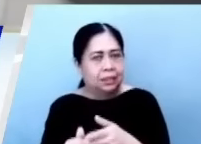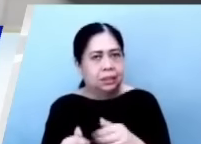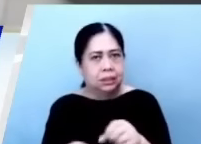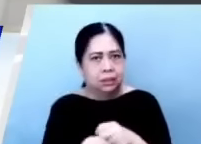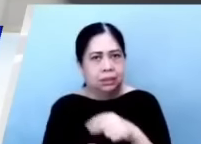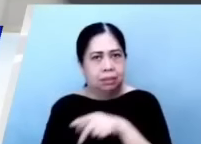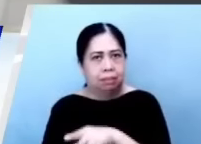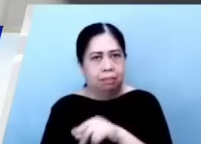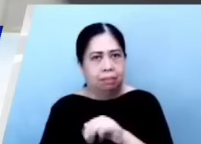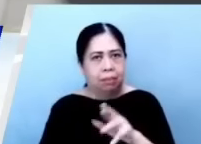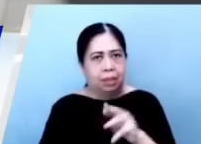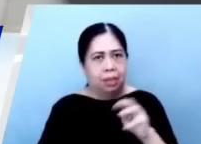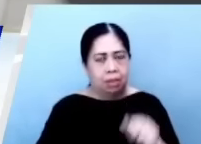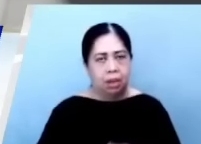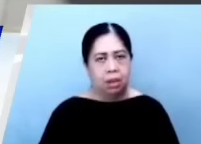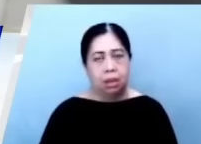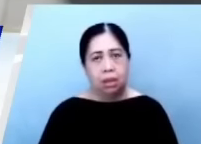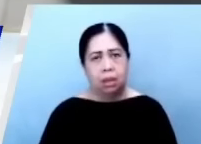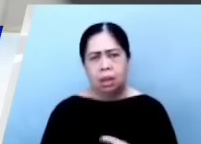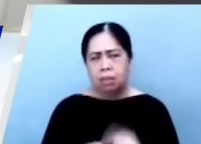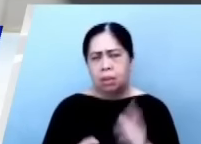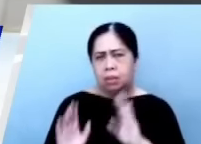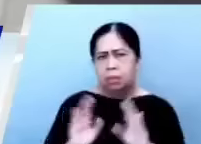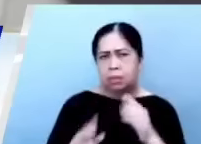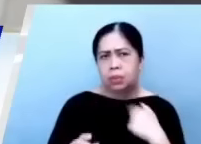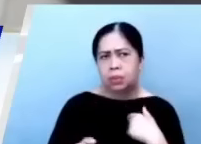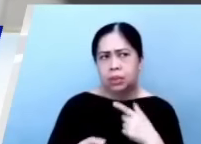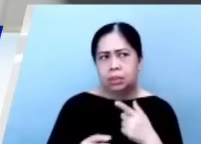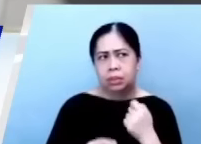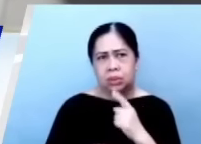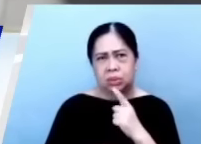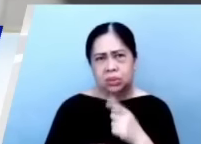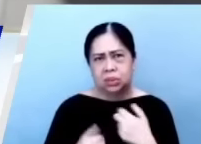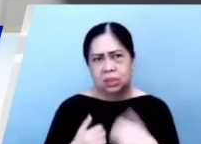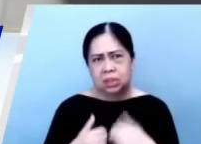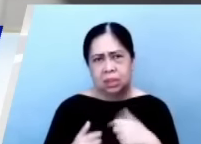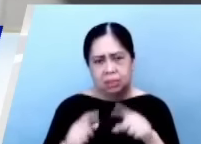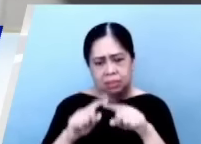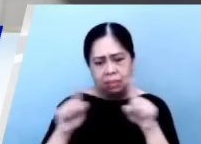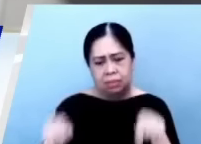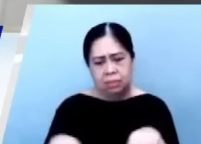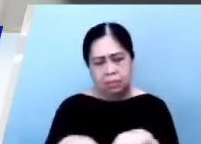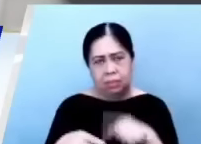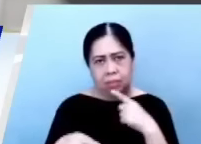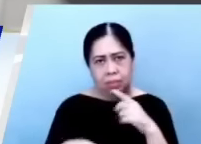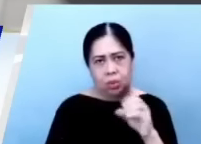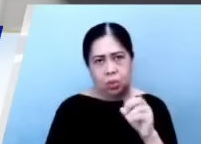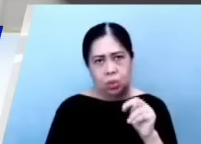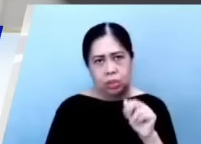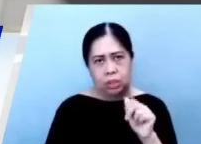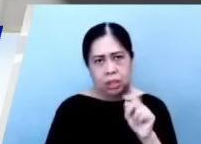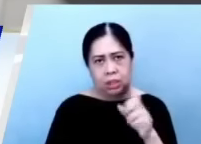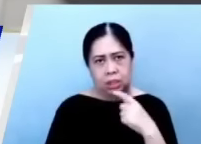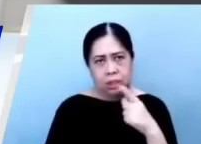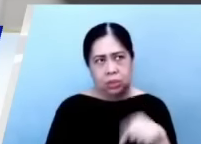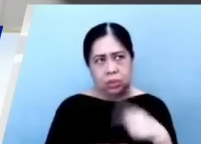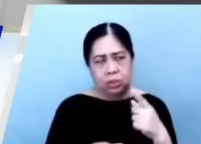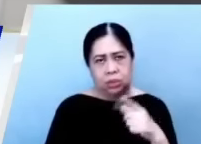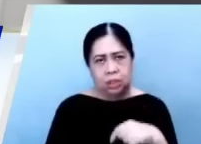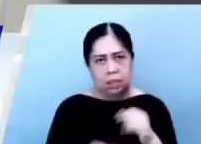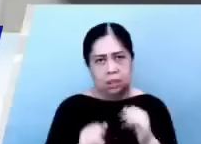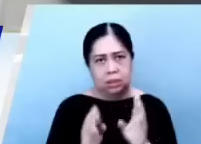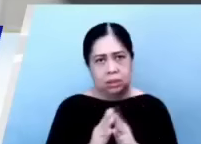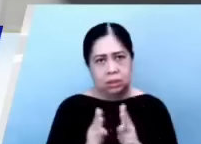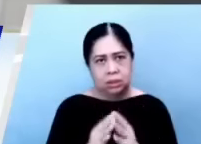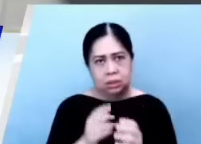It's just problematic to me because I actually have the transcript of Mr. Oñate's testimony during the last hearing during which he said,